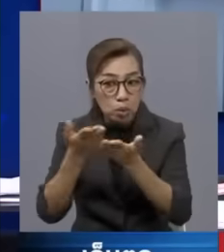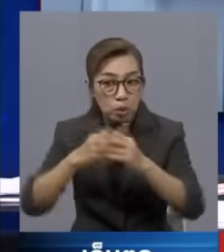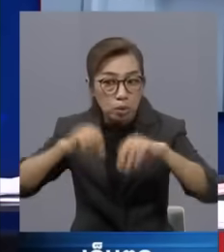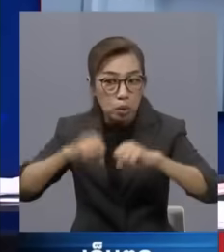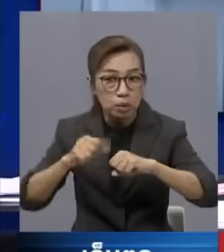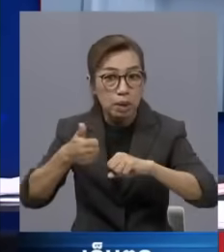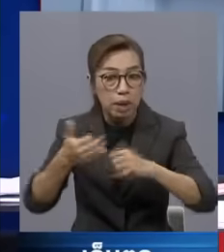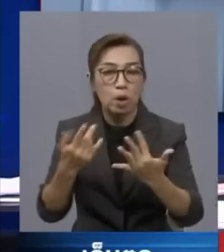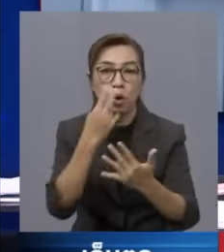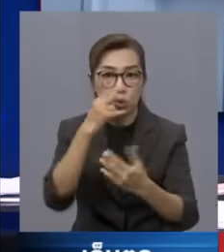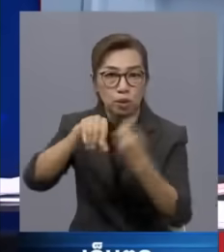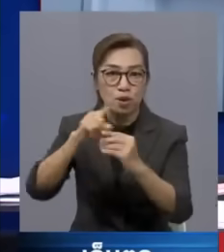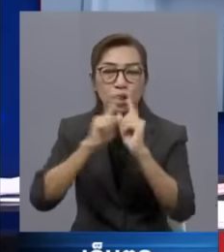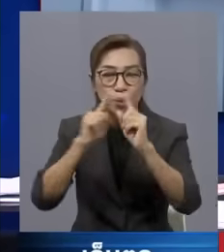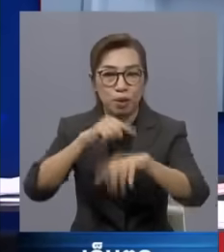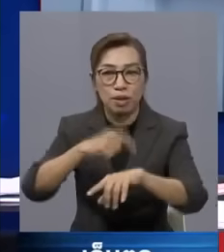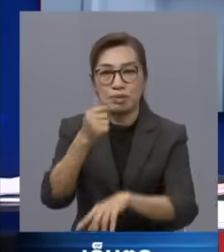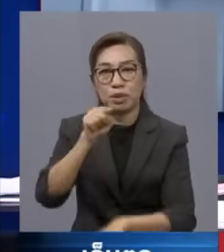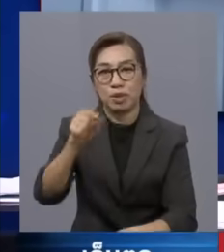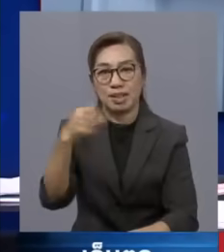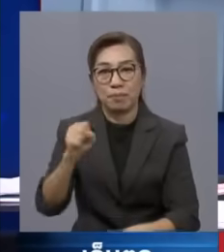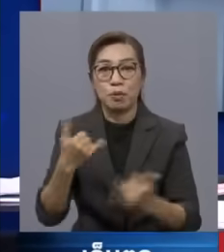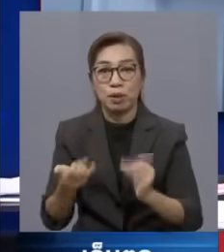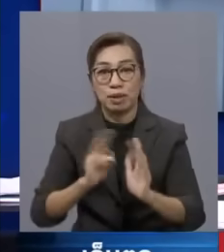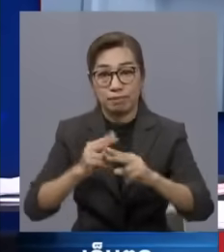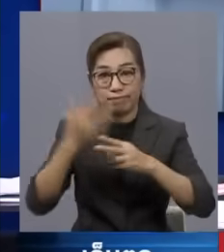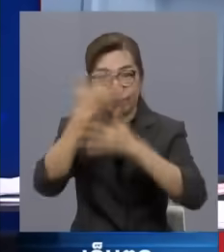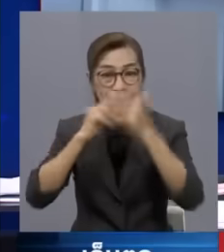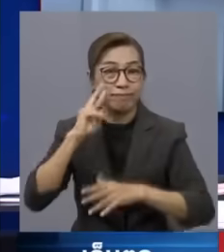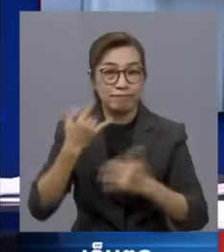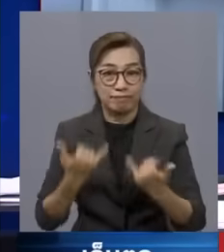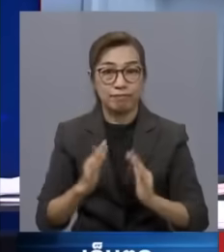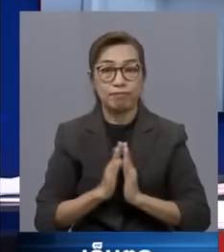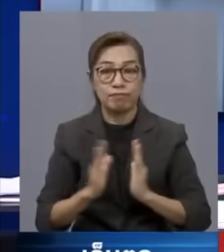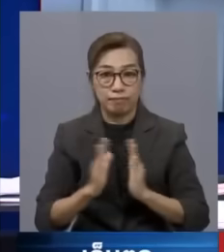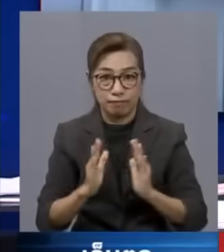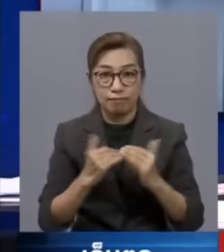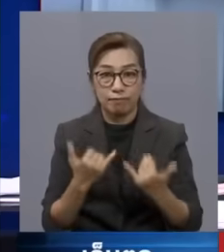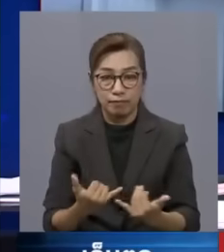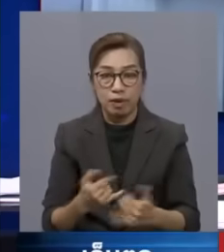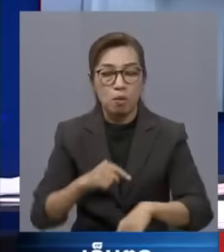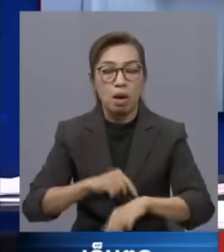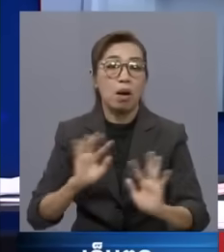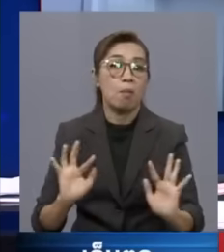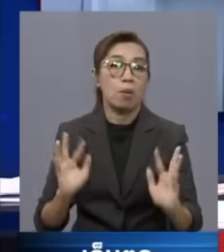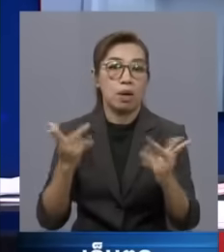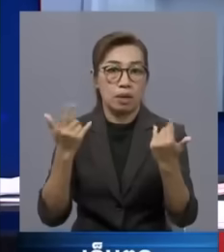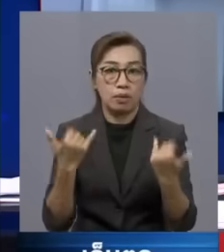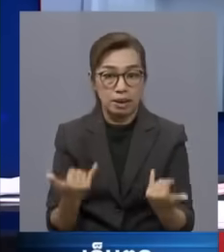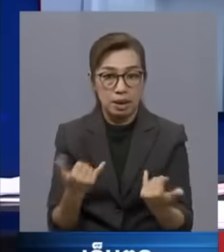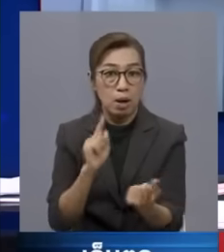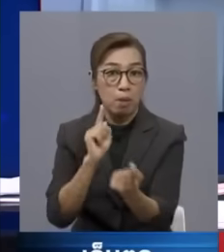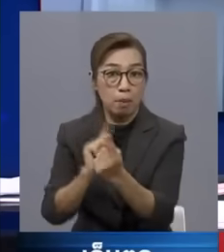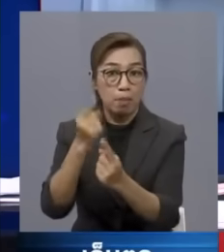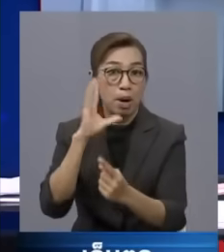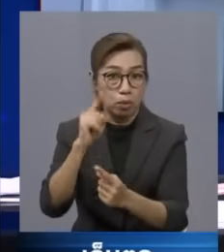ตัวได้หรือไม่ติดตามในรายการผ่าน Talk11:10นครับวันนี้ขอบคุณอาจารย์ล่าภาษามือนะครับอาจารย์จันทราสุขสัจธรรมนะครับหมดเวลาผมเก็บตกจากเนชั่นแล้วนะครับ